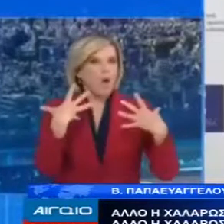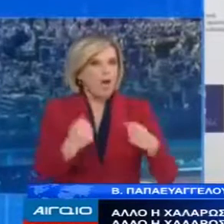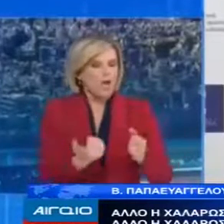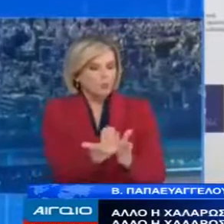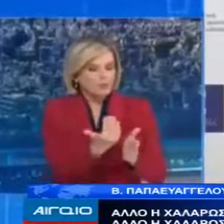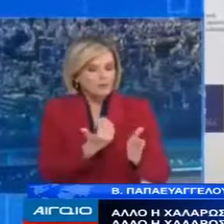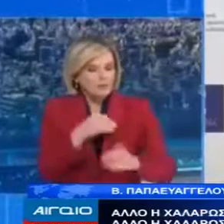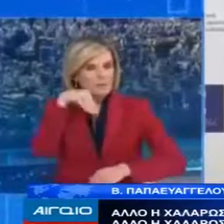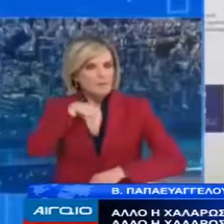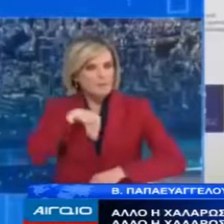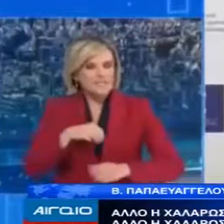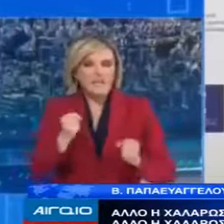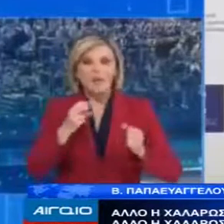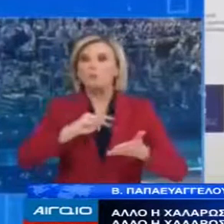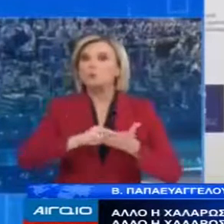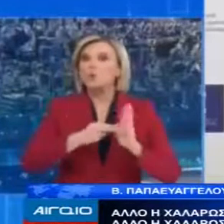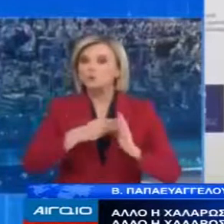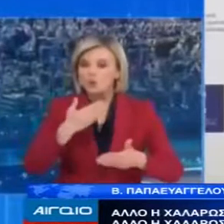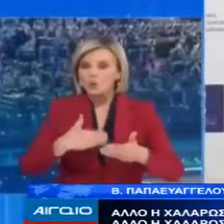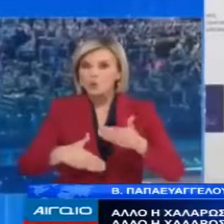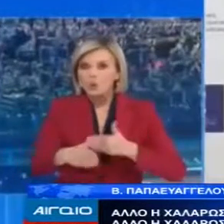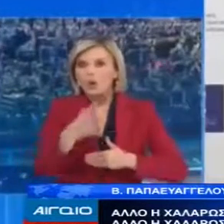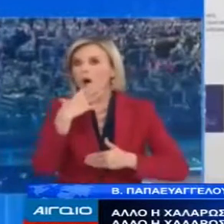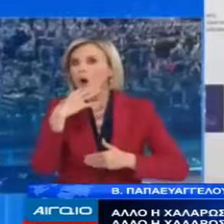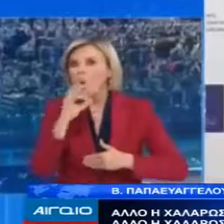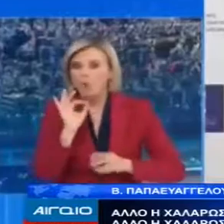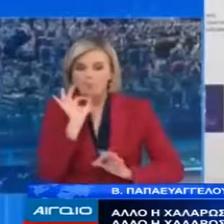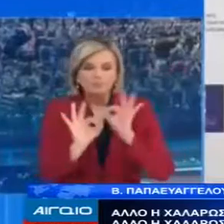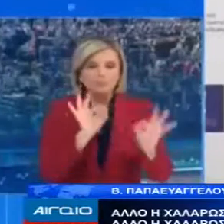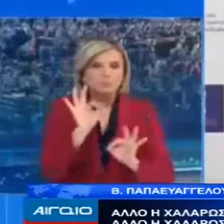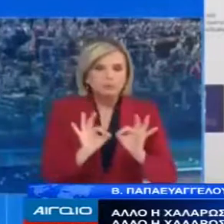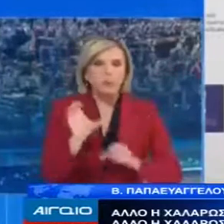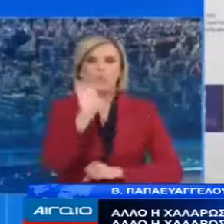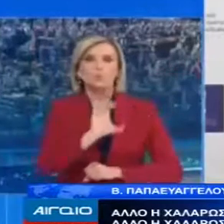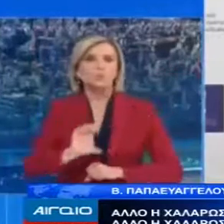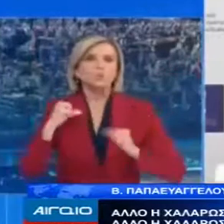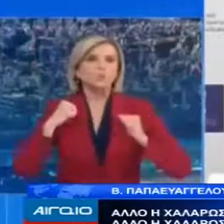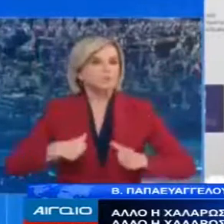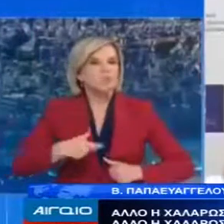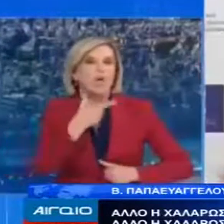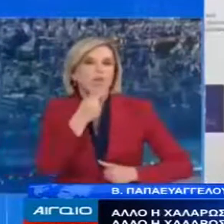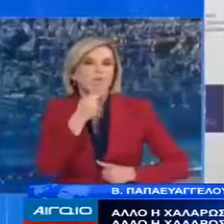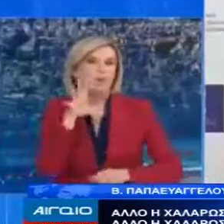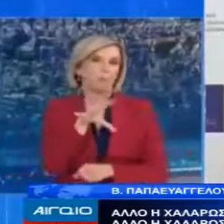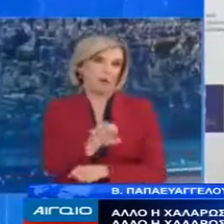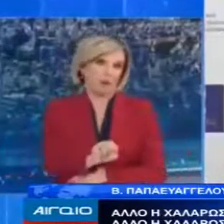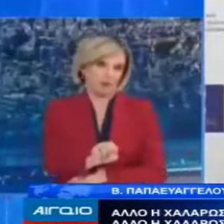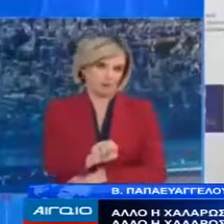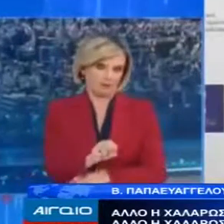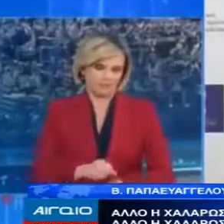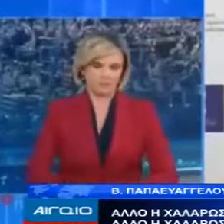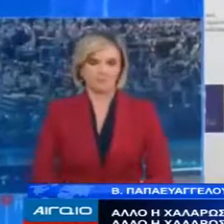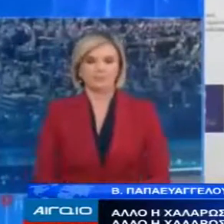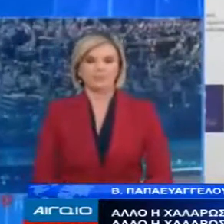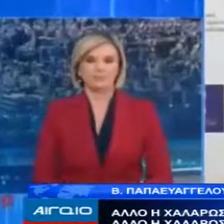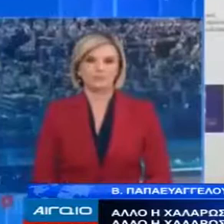είναι ιδιαίτερα προσεκτικοί αυτή την περίοδο, αφού λόγω της διασποράς του ιού στις κοινότητες αυτές μπορεί και να κολλήσουν. Σε